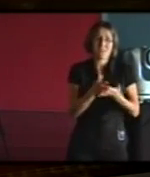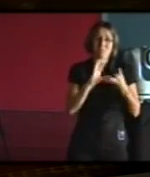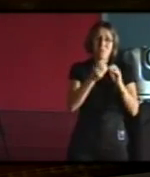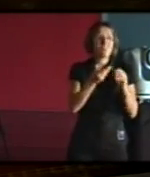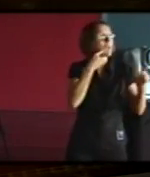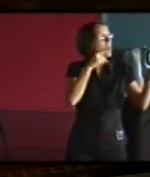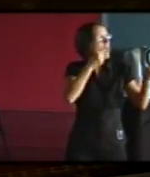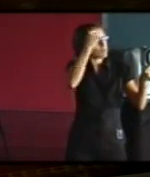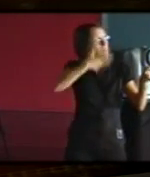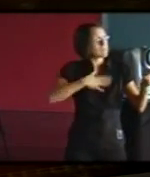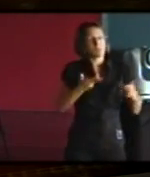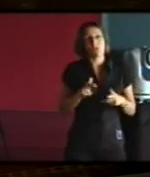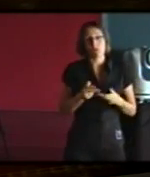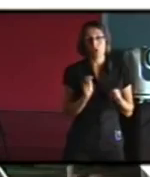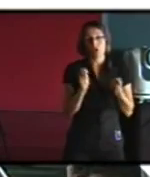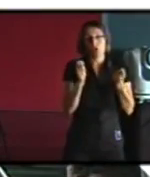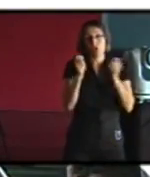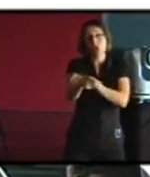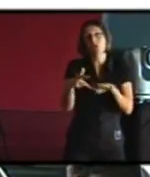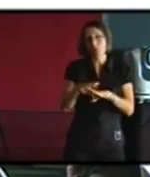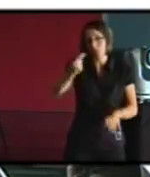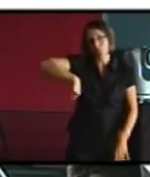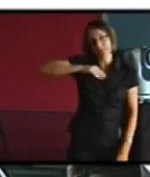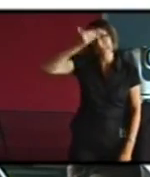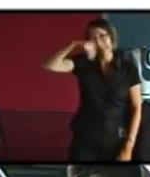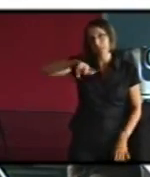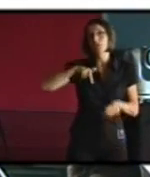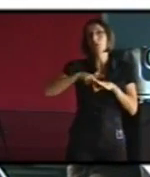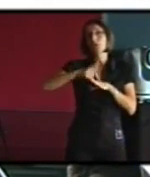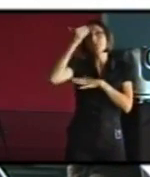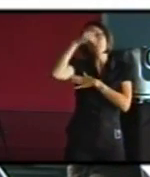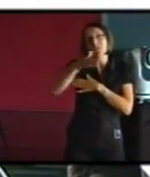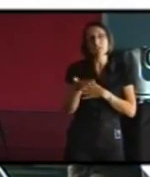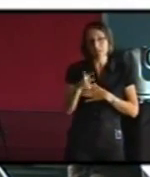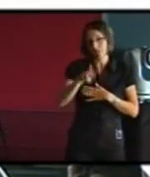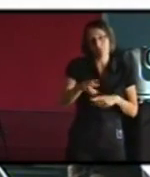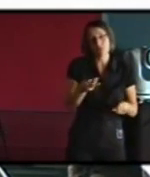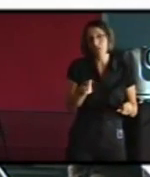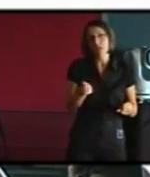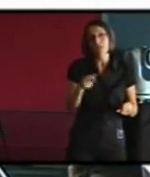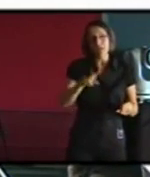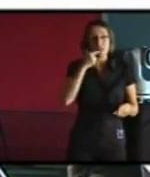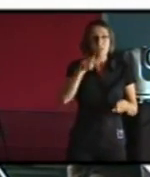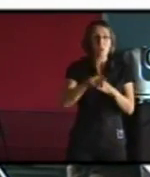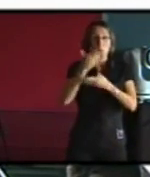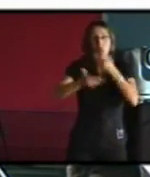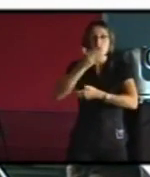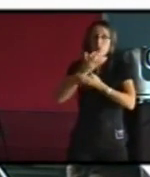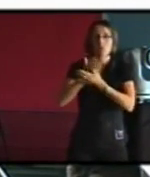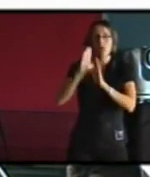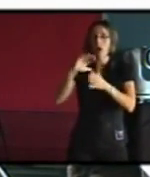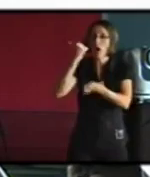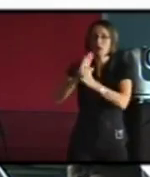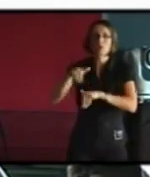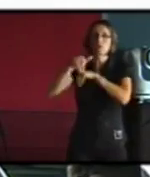qu'on est en train de changer. Je pense qu'aujourd'hui, il y a une prise de conscience du fait qu'il faut arrêter de construire au-delà, qu'on est